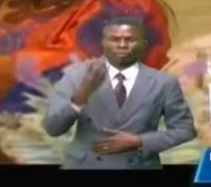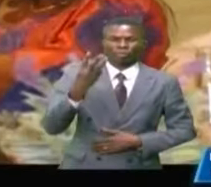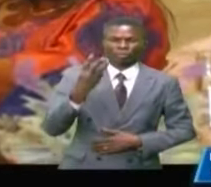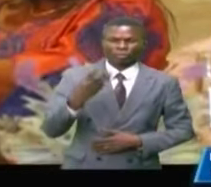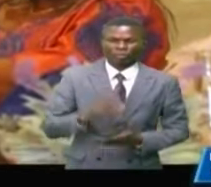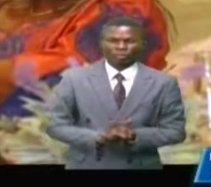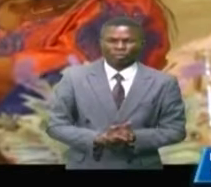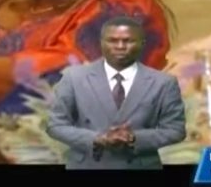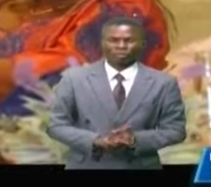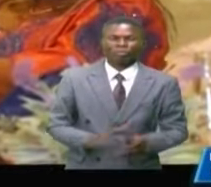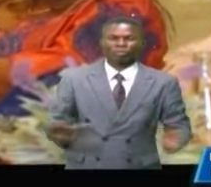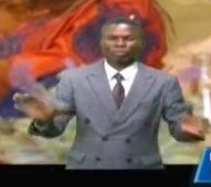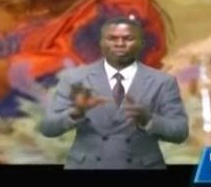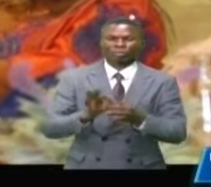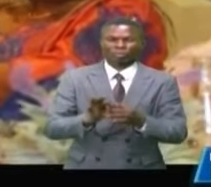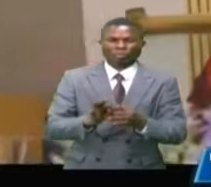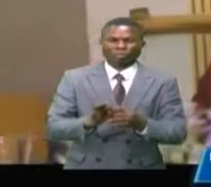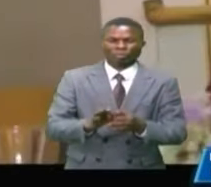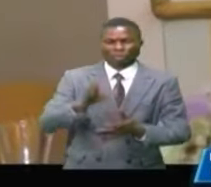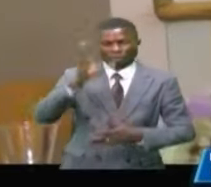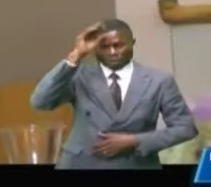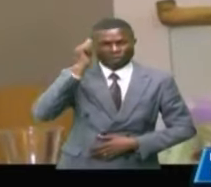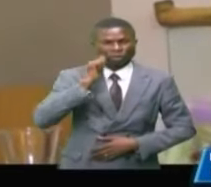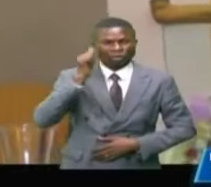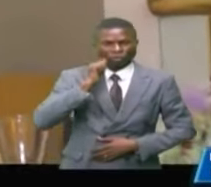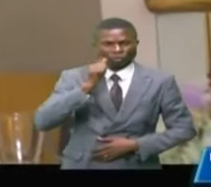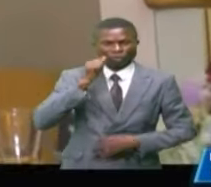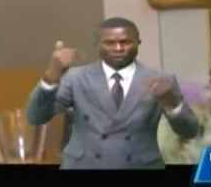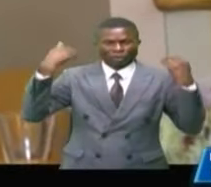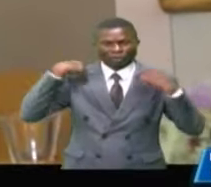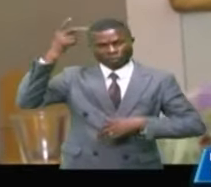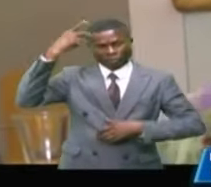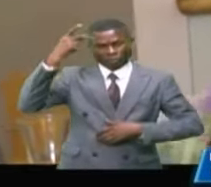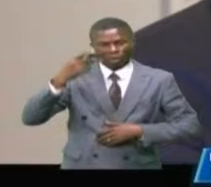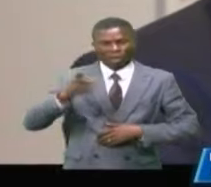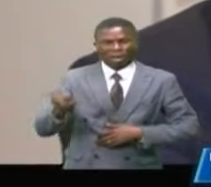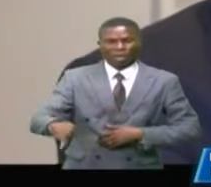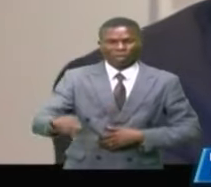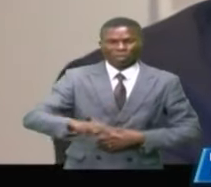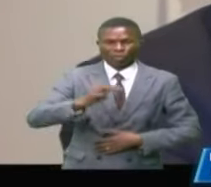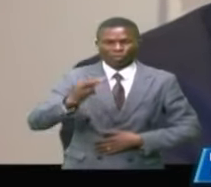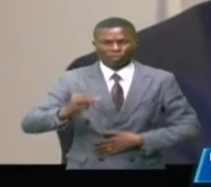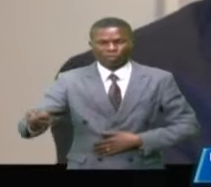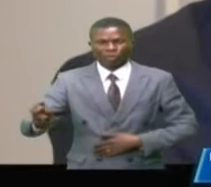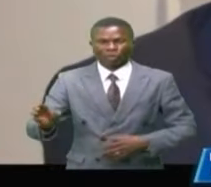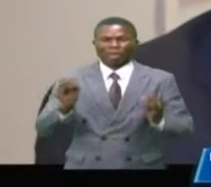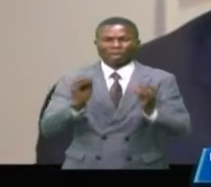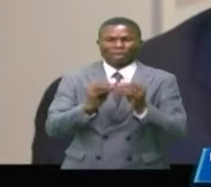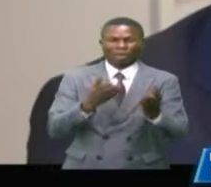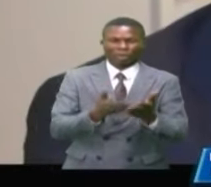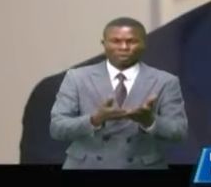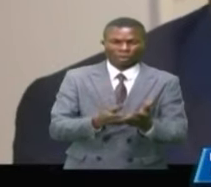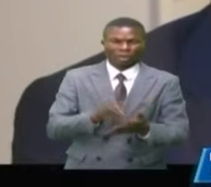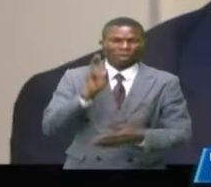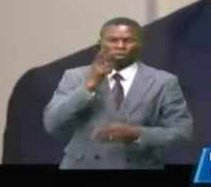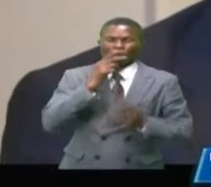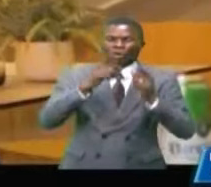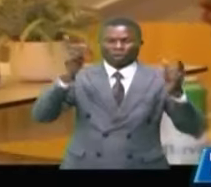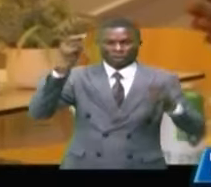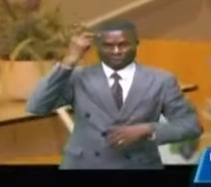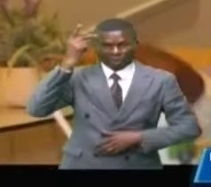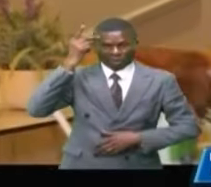une particularité pour les filles et fils personnalités politiques du Maniema qui se sont retrouvés au Grand Hôtel de